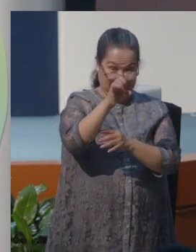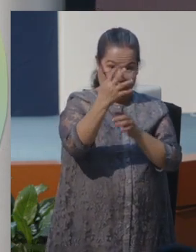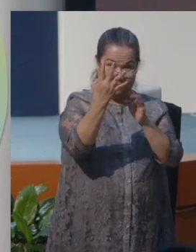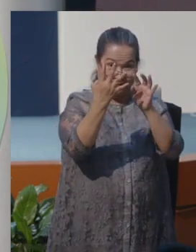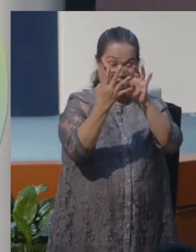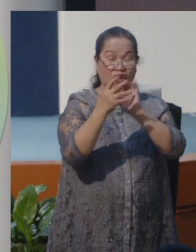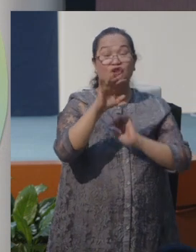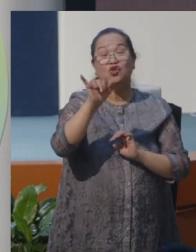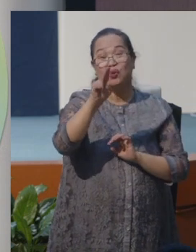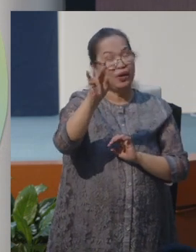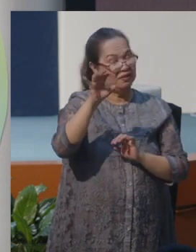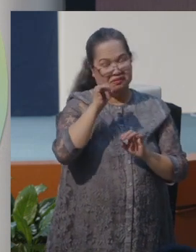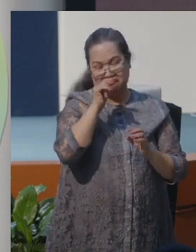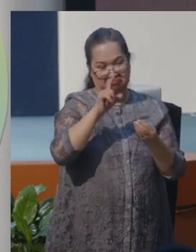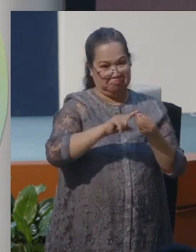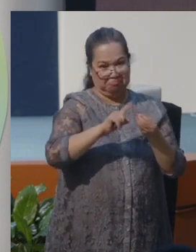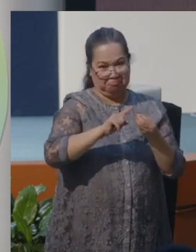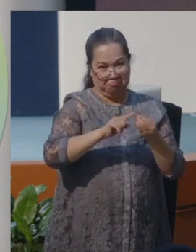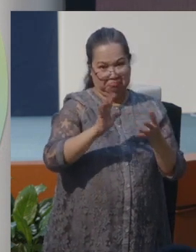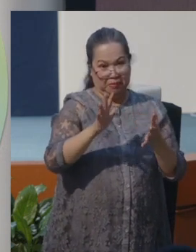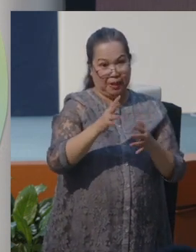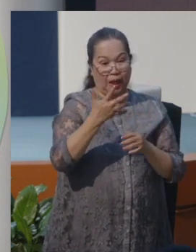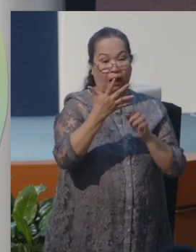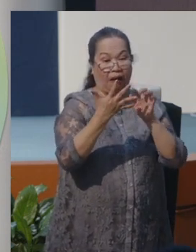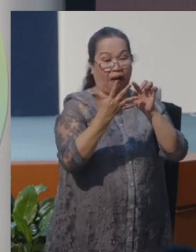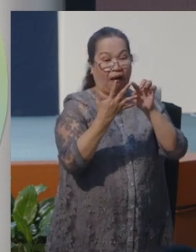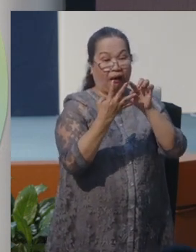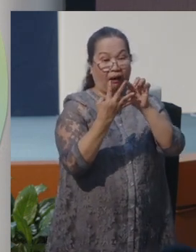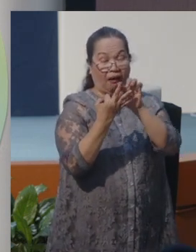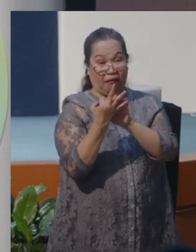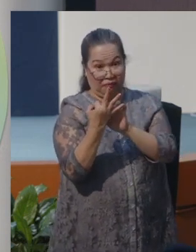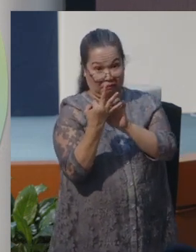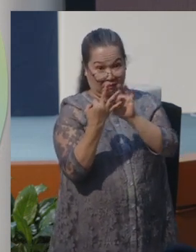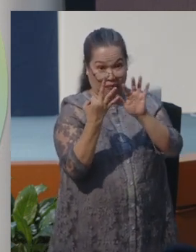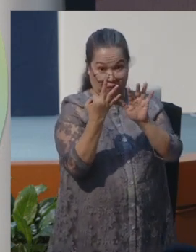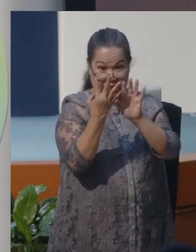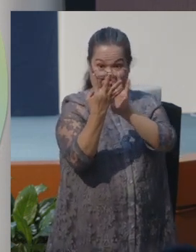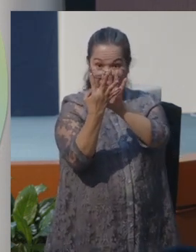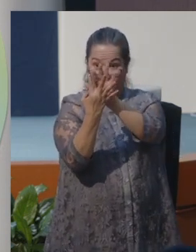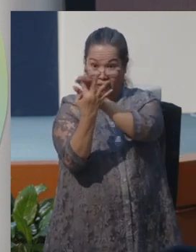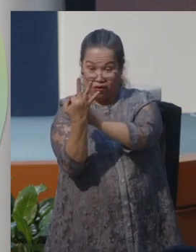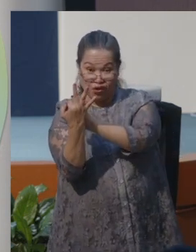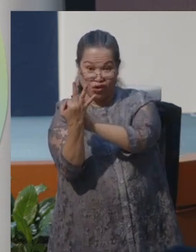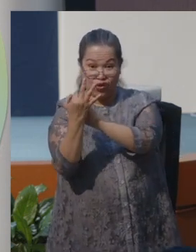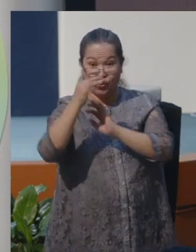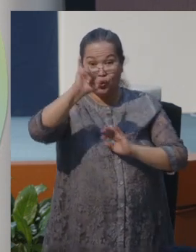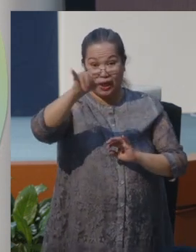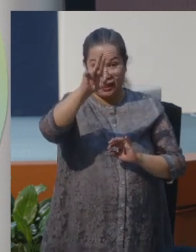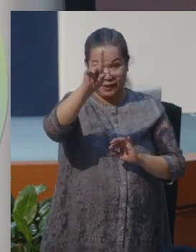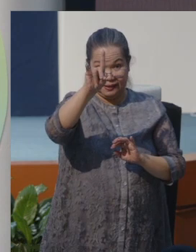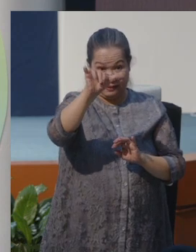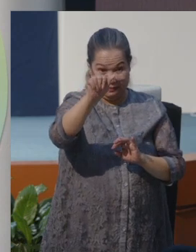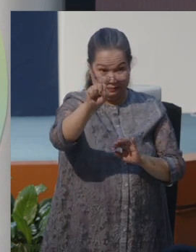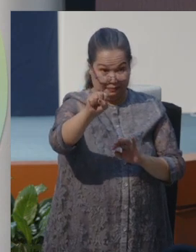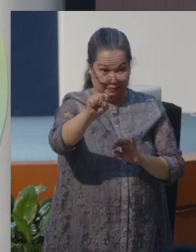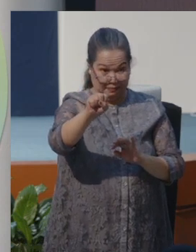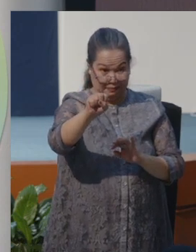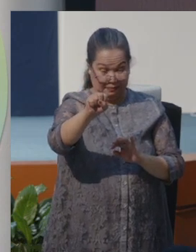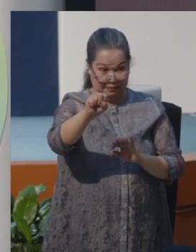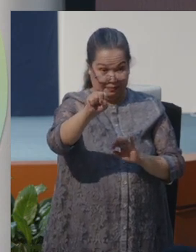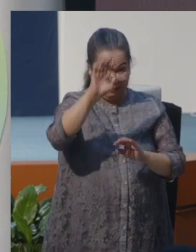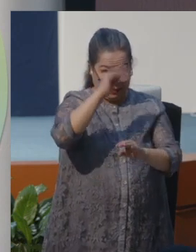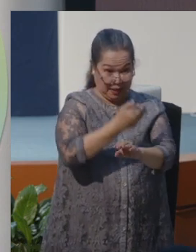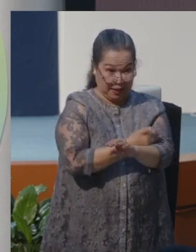background. Silang tatlo ay naging tapat sa ating Panginoon. By the way, si Judas, son